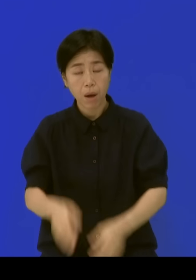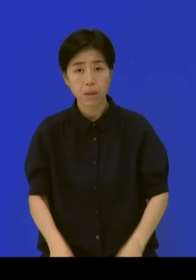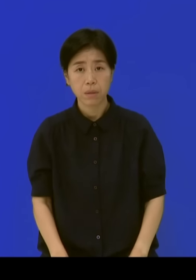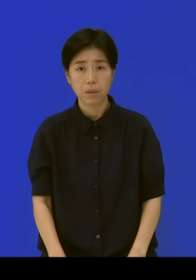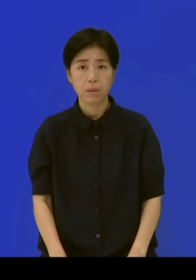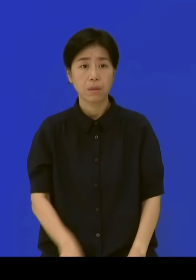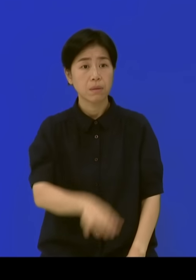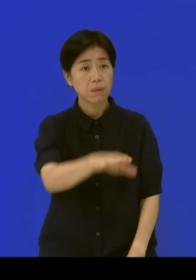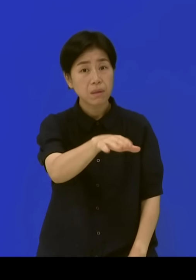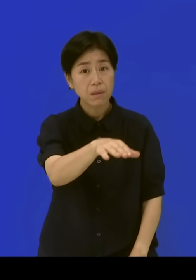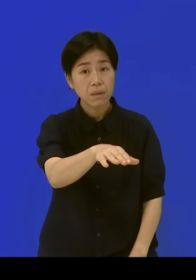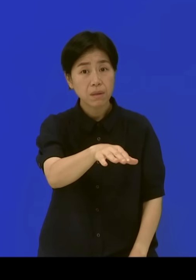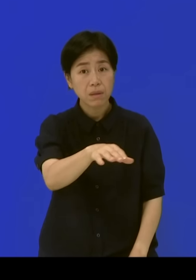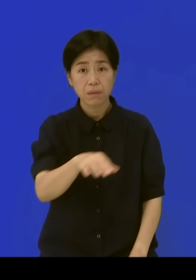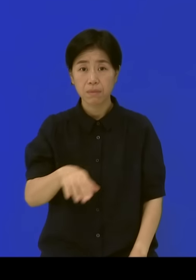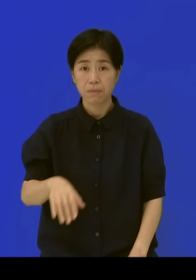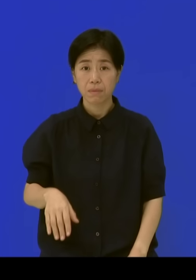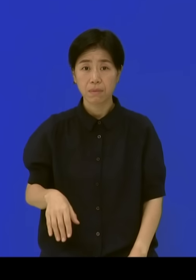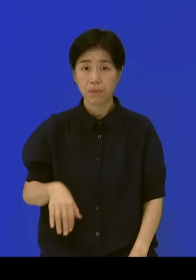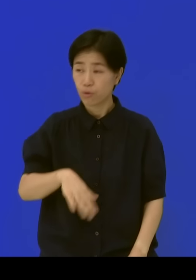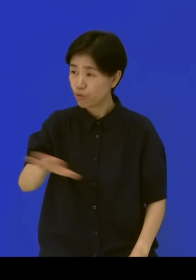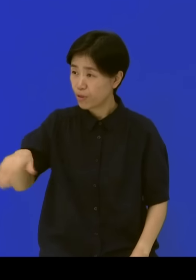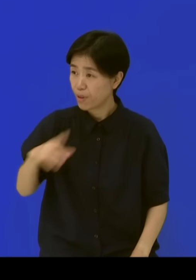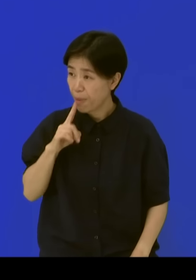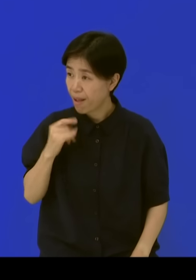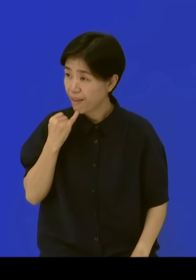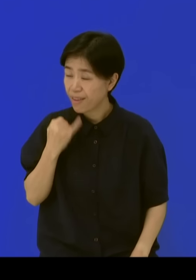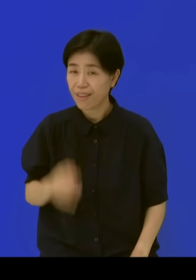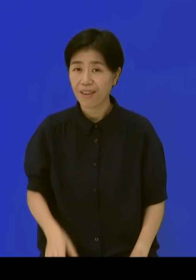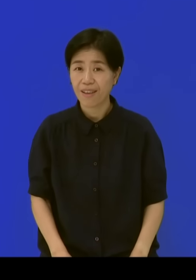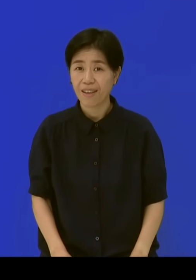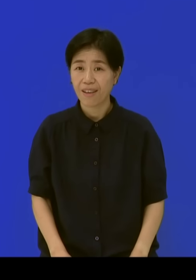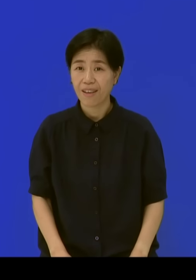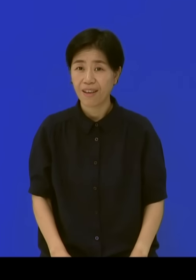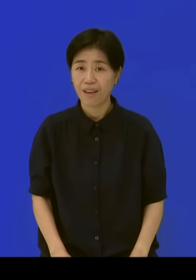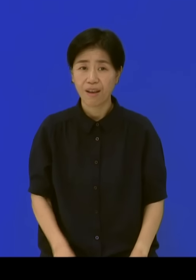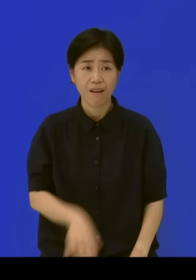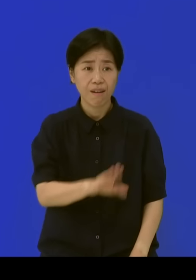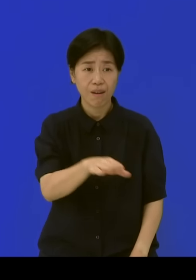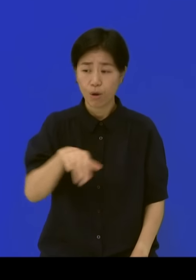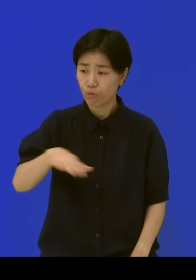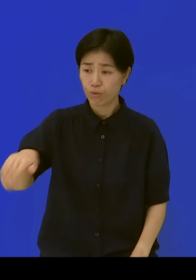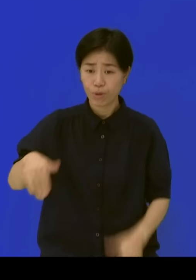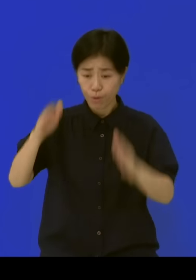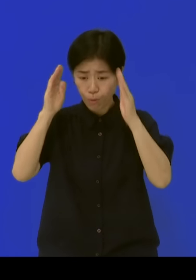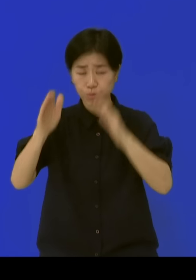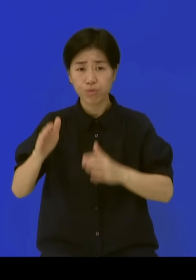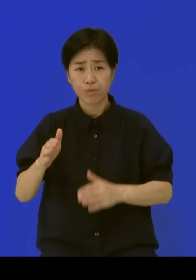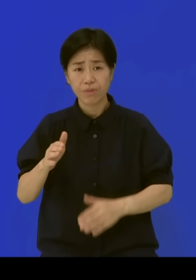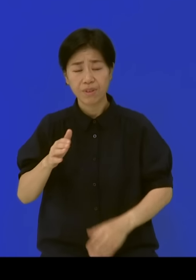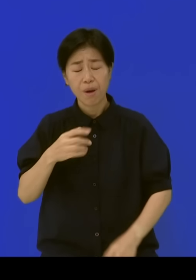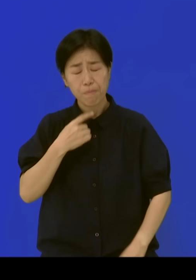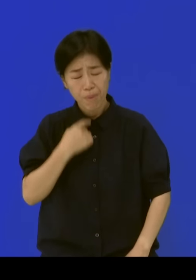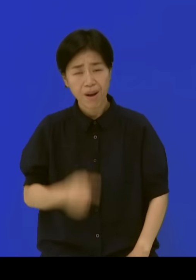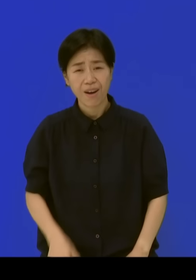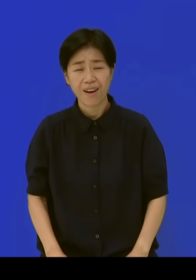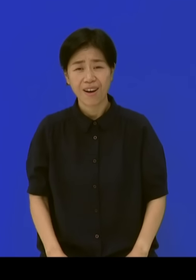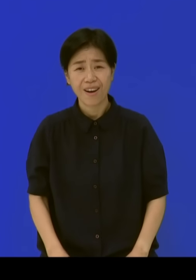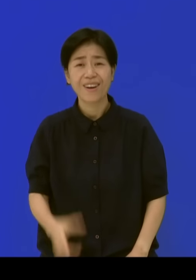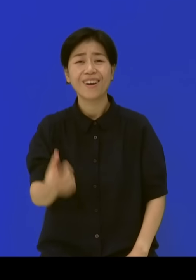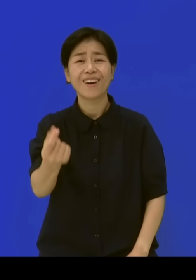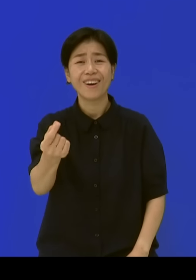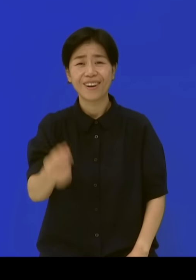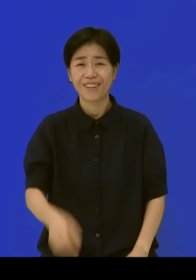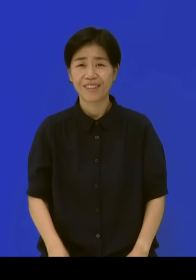저희도 사실은 뭐 저희라고 해도 되죠? 네네네. 그럼요. 저희도 사실은 공부를 안 했던 건 아닌데 우리도 그지? 그건 맞아.